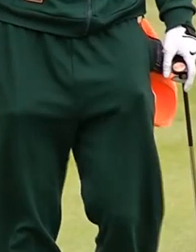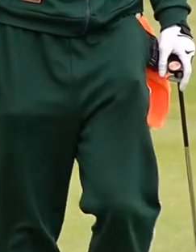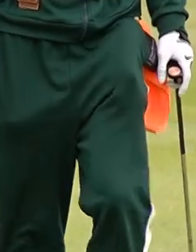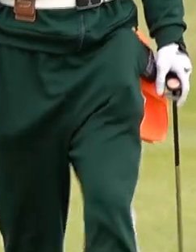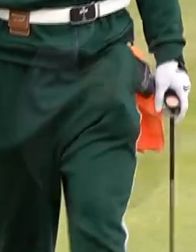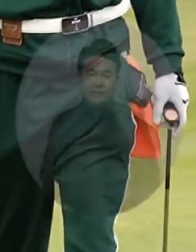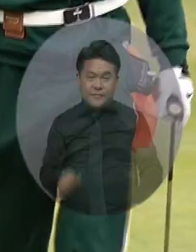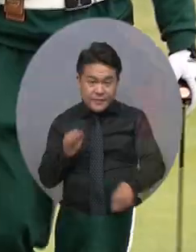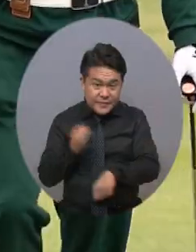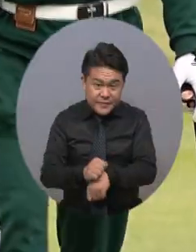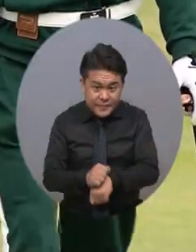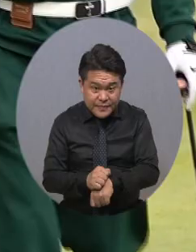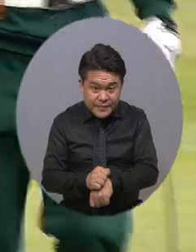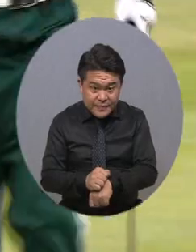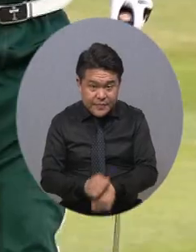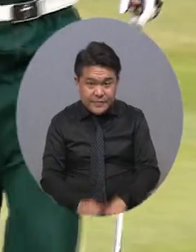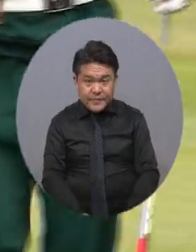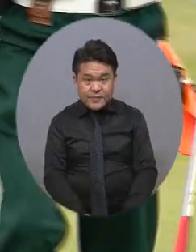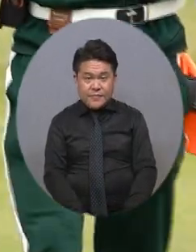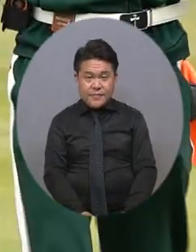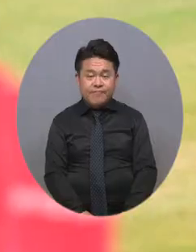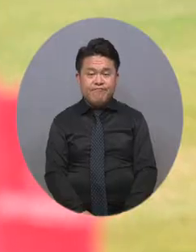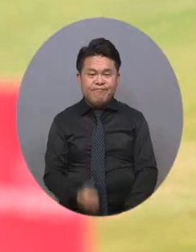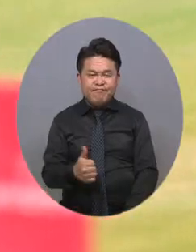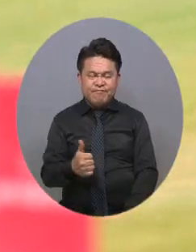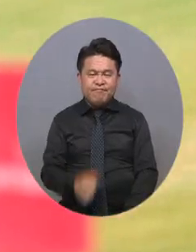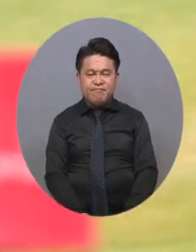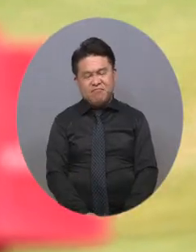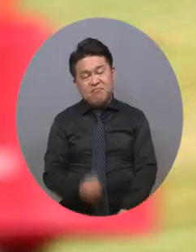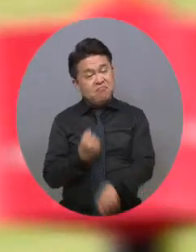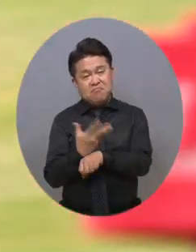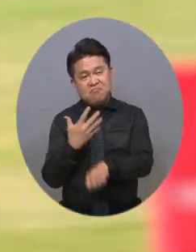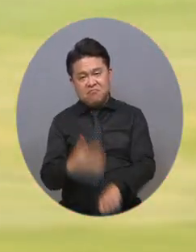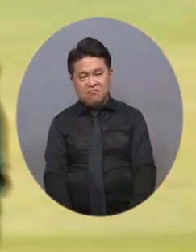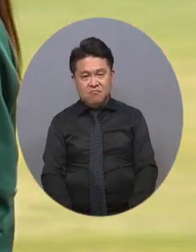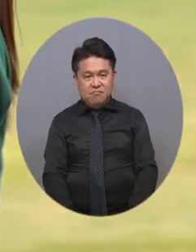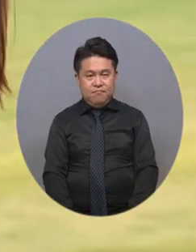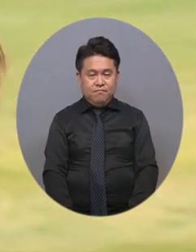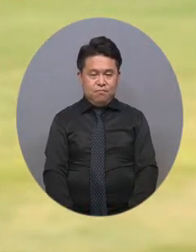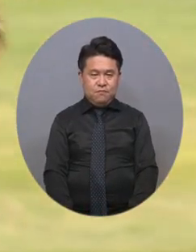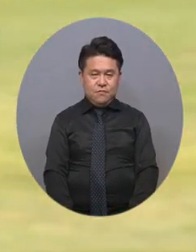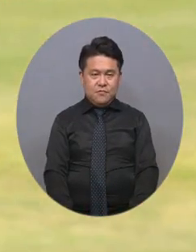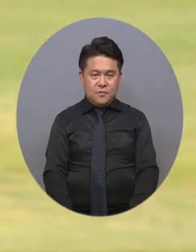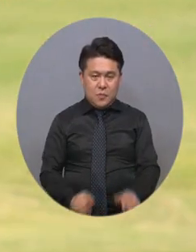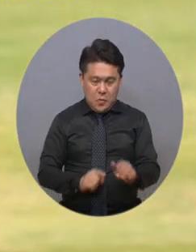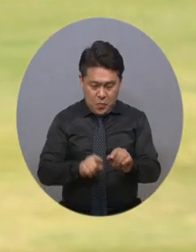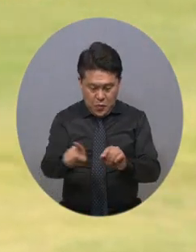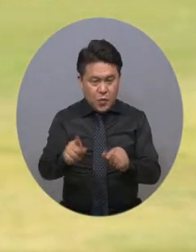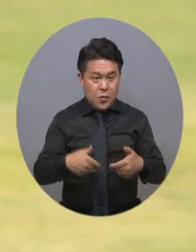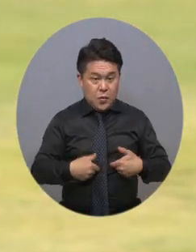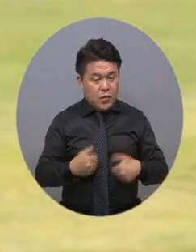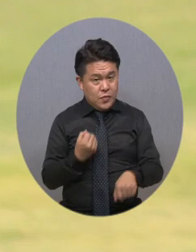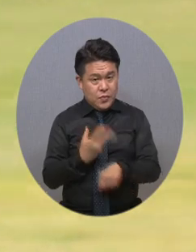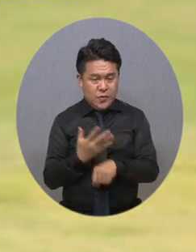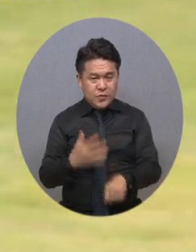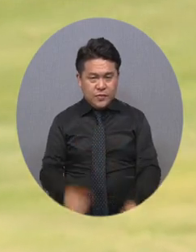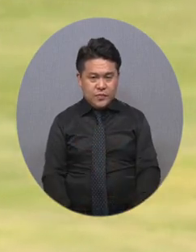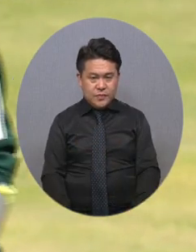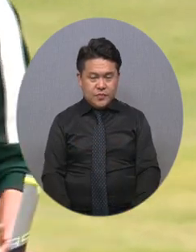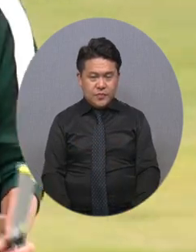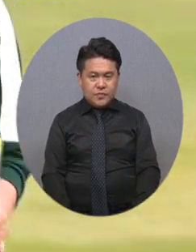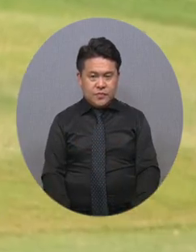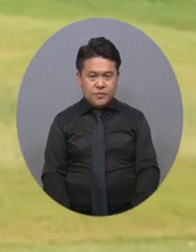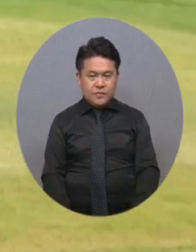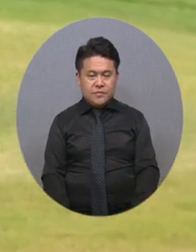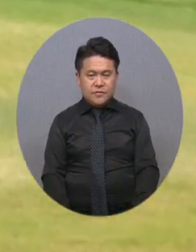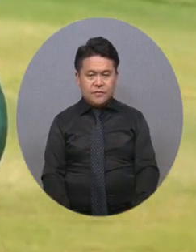나이스 터치. 좋다. 그래 잘했어 잘했어. 야, 근데 어쩔 수 없어. 무조건 지나가긴 한데 잘했어. 때려야 돼. 짧으면 계속 짧거든.